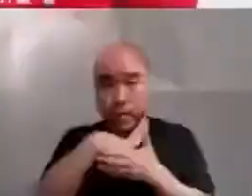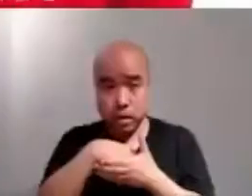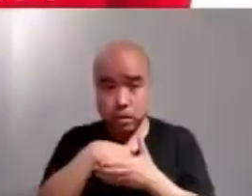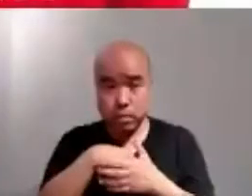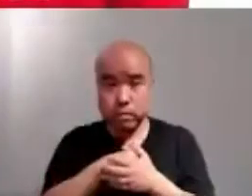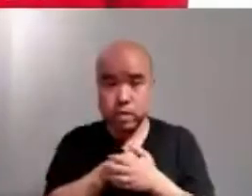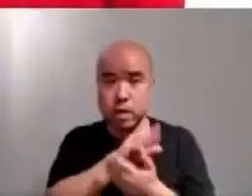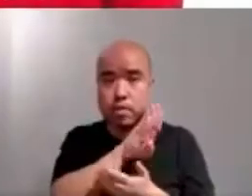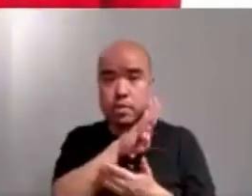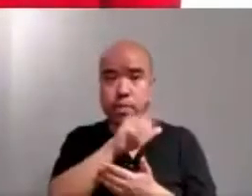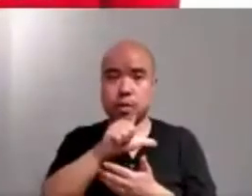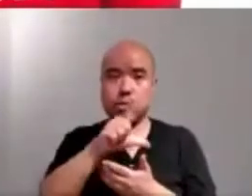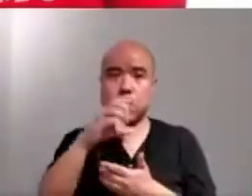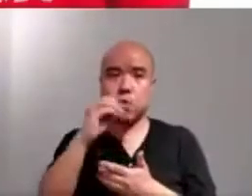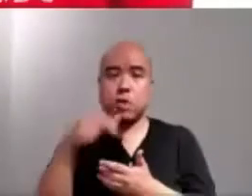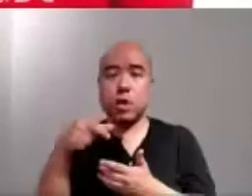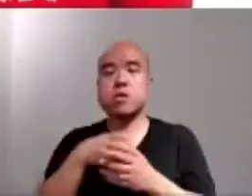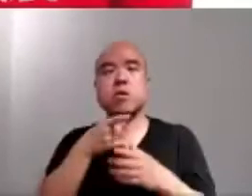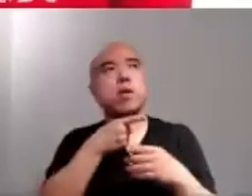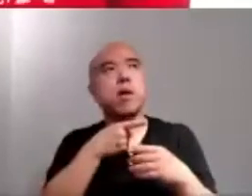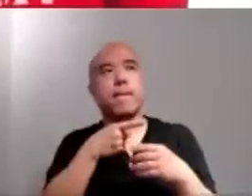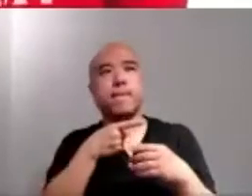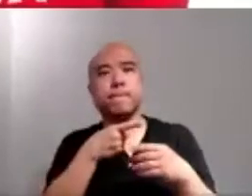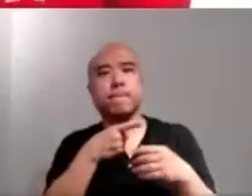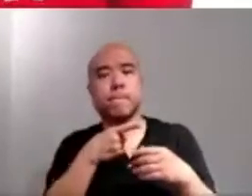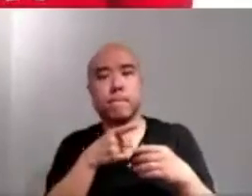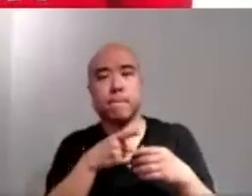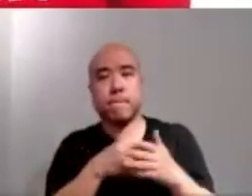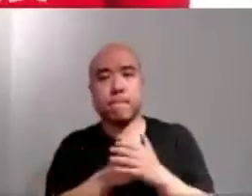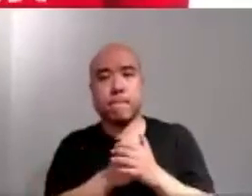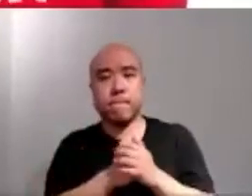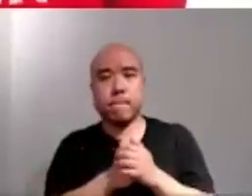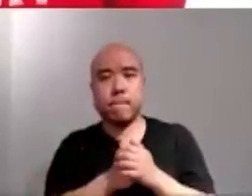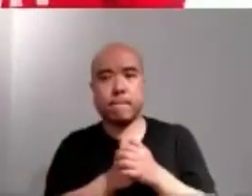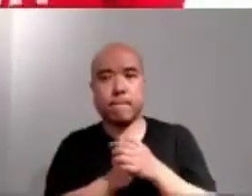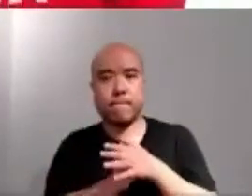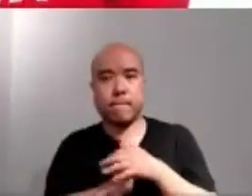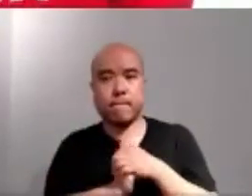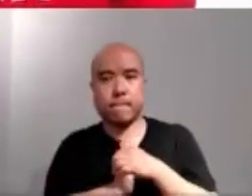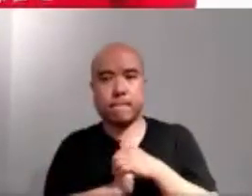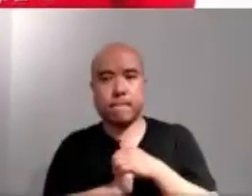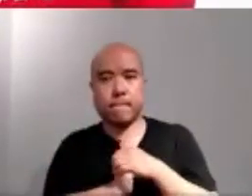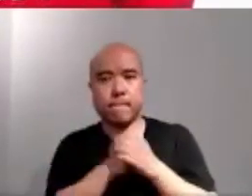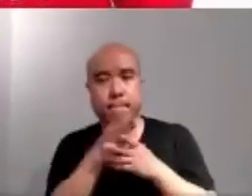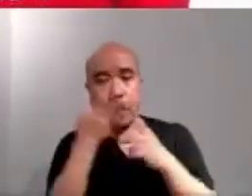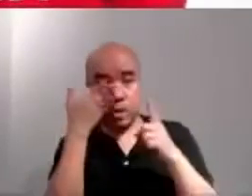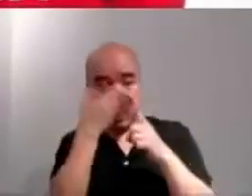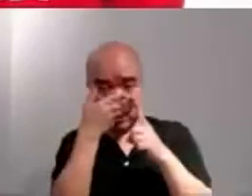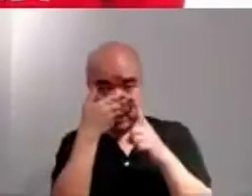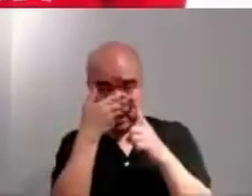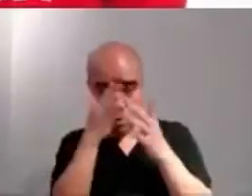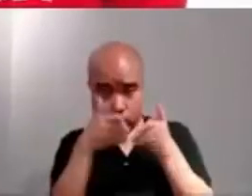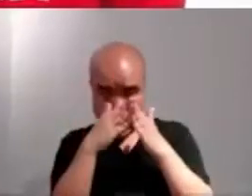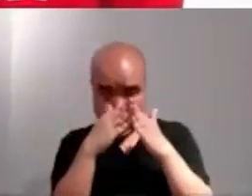blog 嘅功能咧，其實就係為咗亦都係響應我哋嘅呢個 app 嘅成立嘅主旨啦。其實就係去建立一個溝